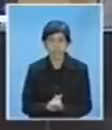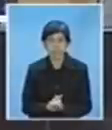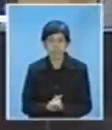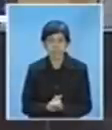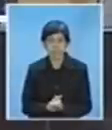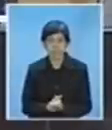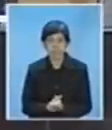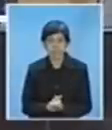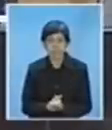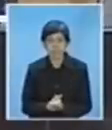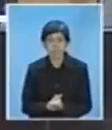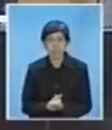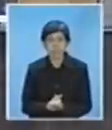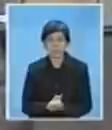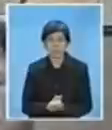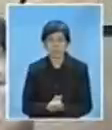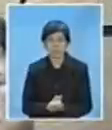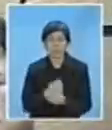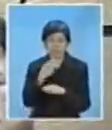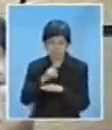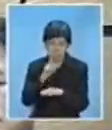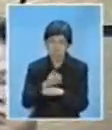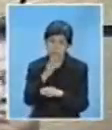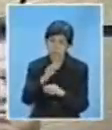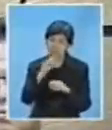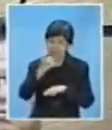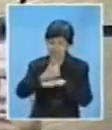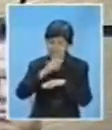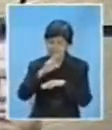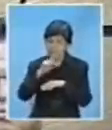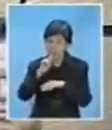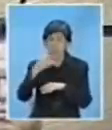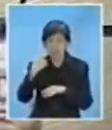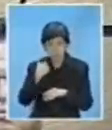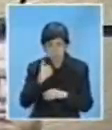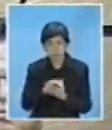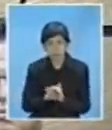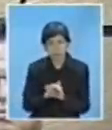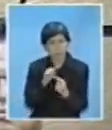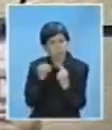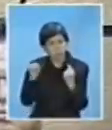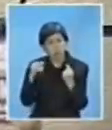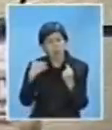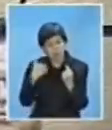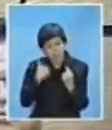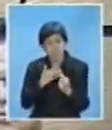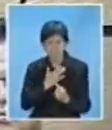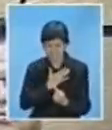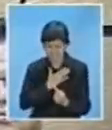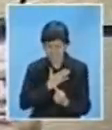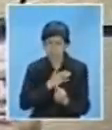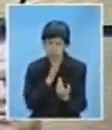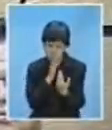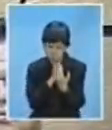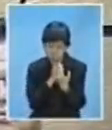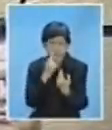ก่อนค่ะท่านประธานคะท่านรัฐมนตรียังไปผิดประเด็นนะคะดิฉันกับท่านรัฐ